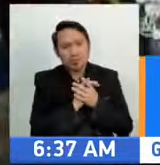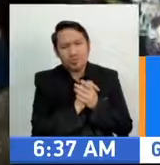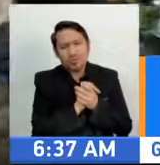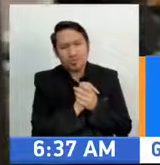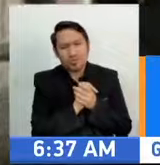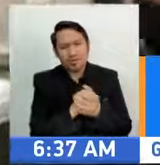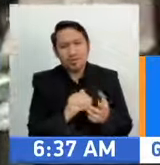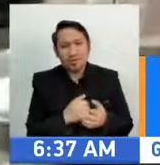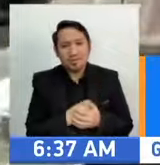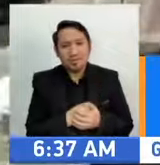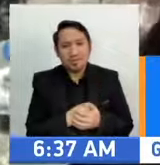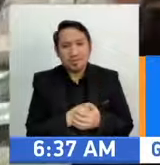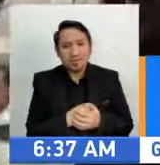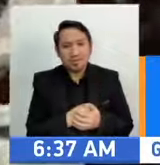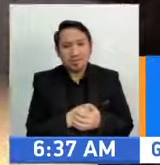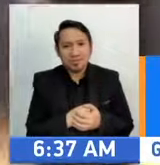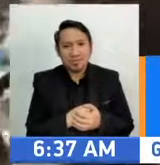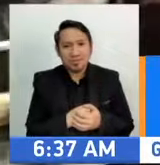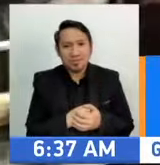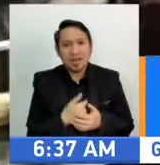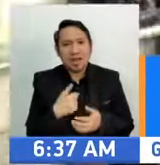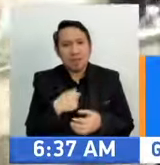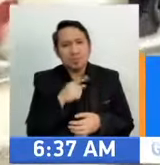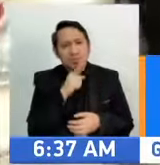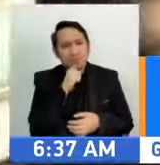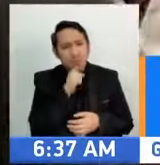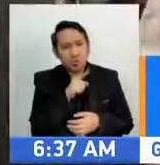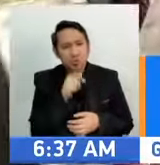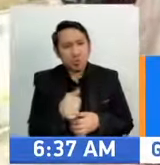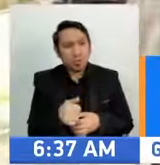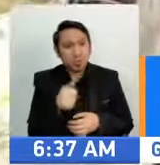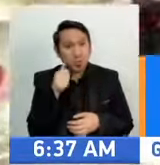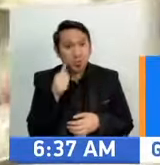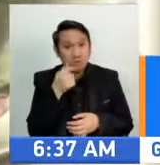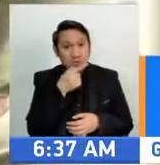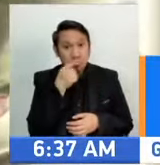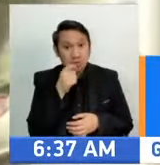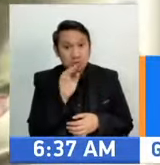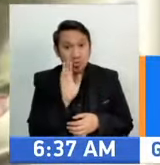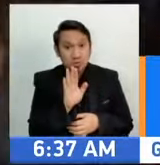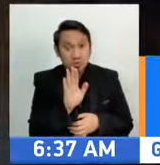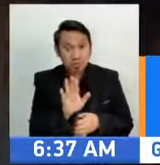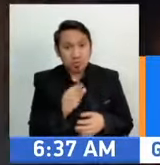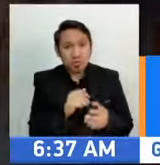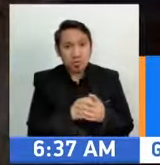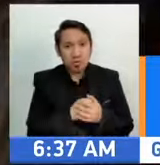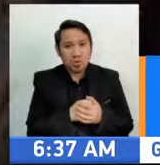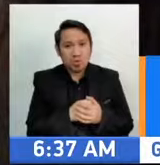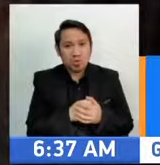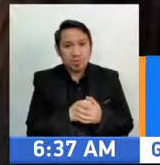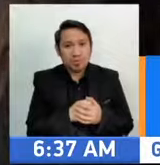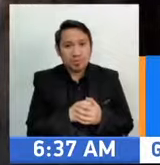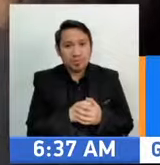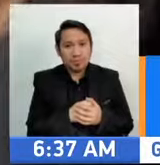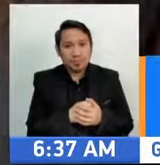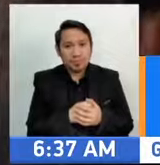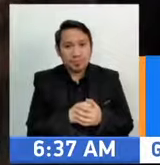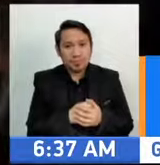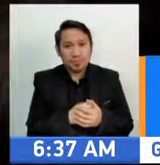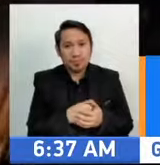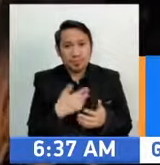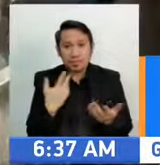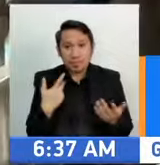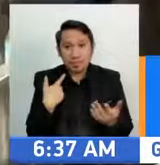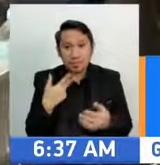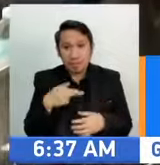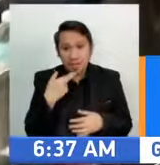Talagang, I'm sure winner na winner to, pero kita mo naman ang personality ng ating Diwata. So, ayan, so ito na yung rice. Siyempre, after ng